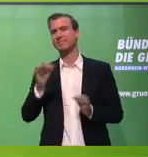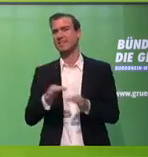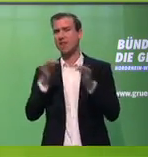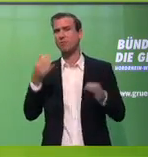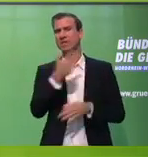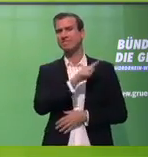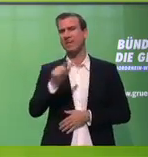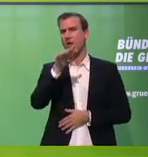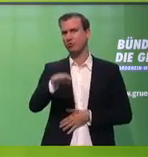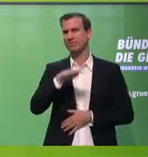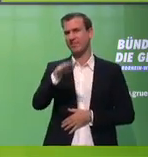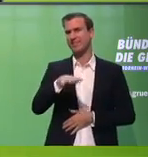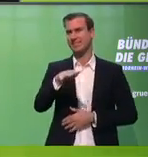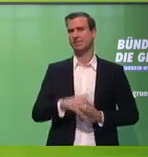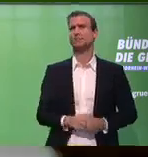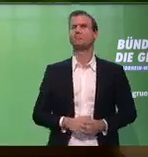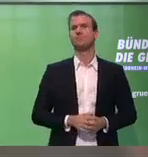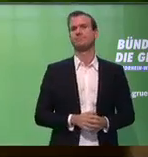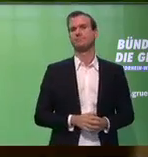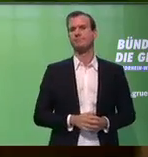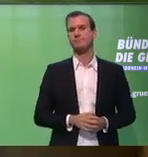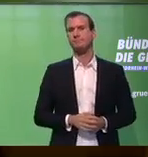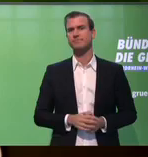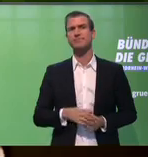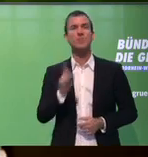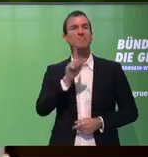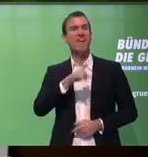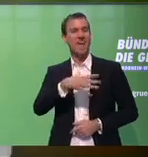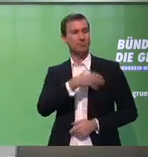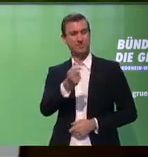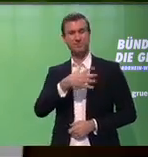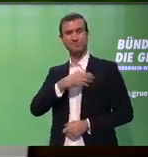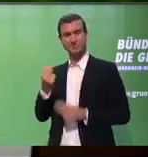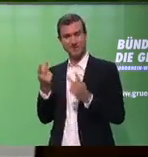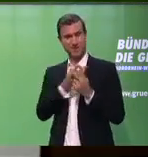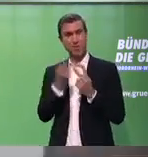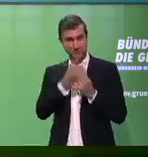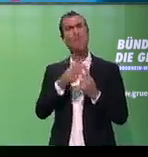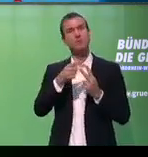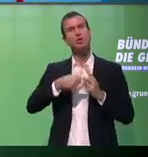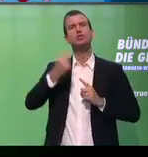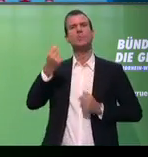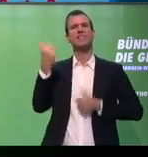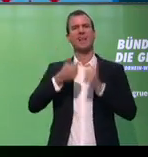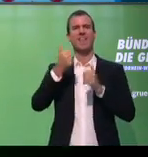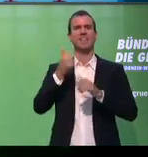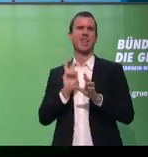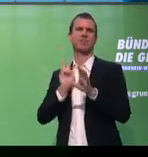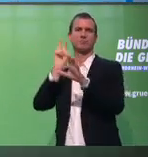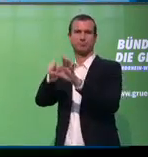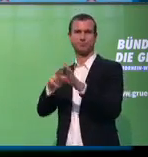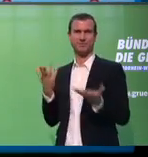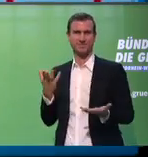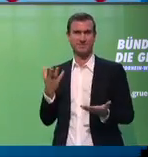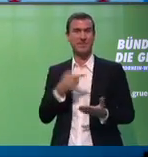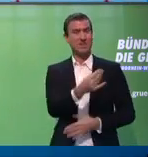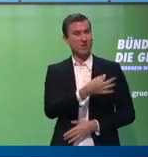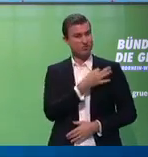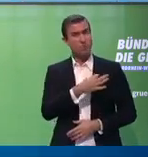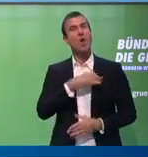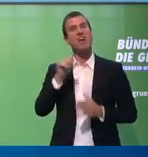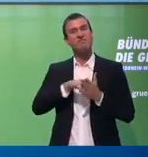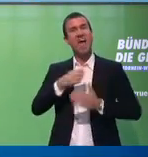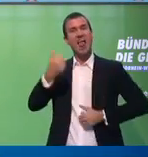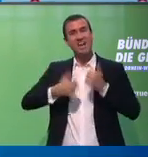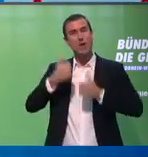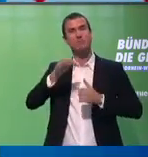Januar 2014. Die beiden Gewinner der Primary werden unsere Spitzenkandidaten. Sie treten für uns Grüne im